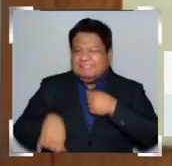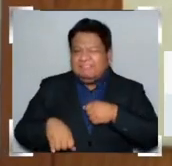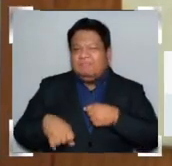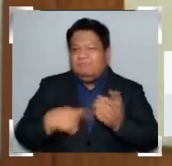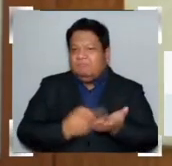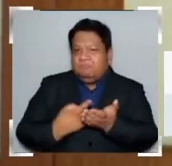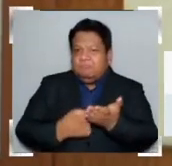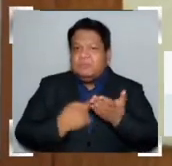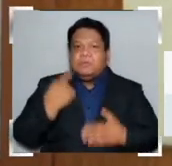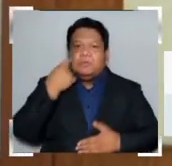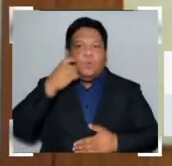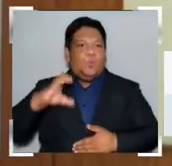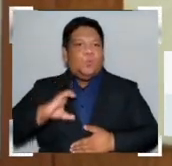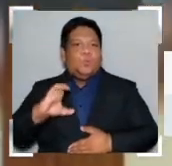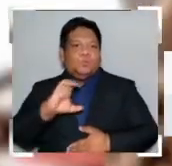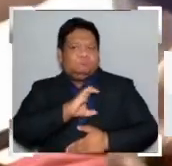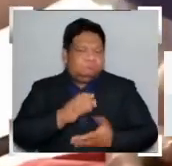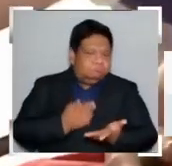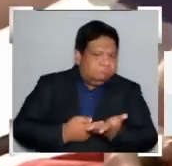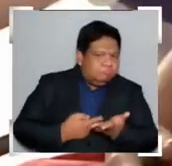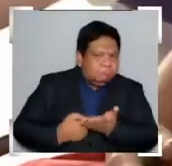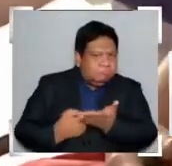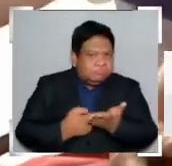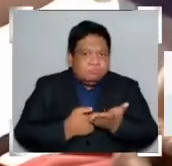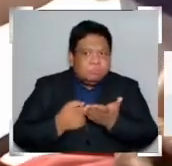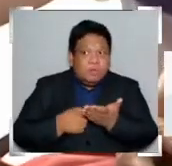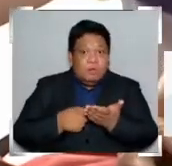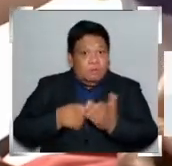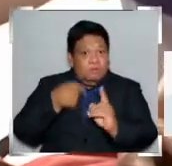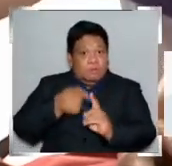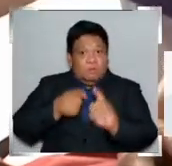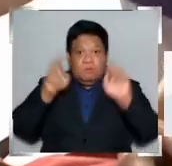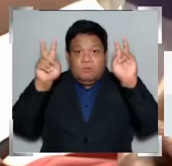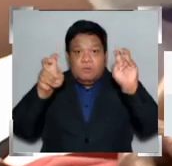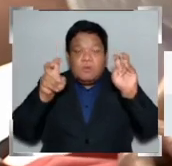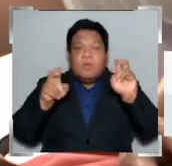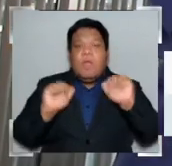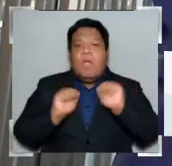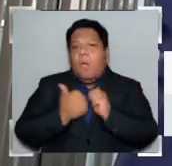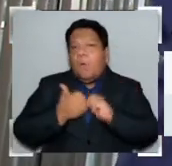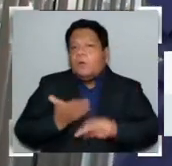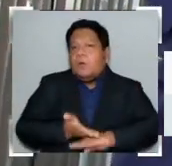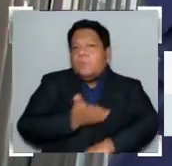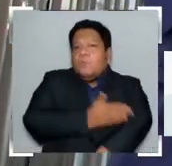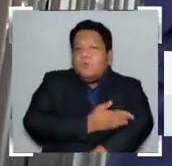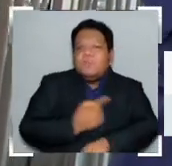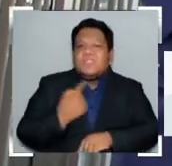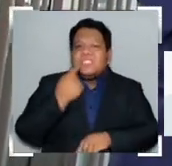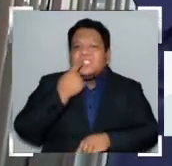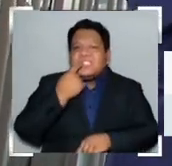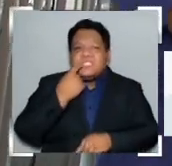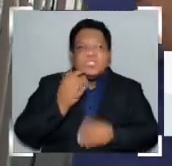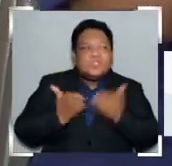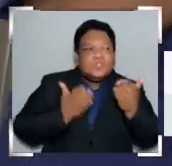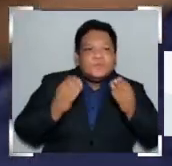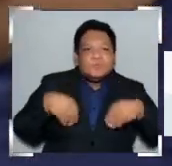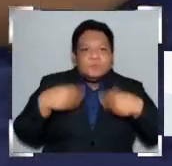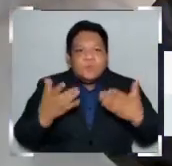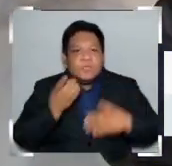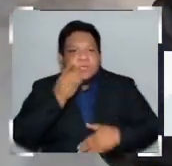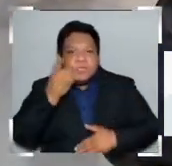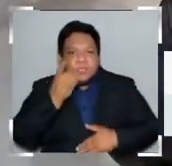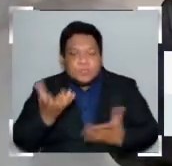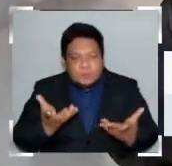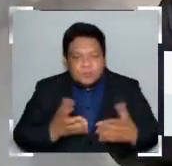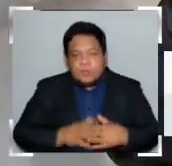saan isa sa mga pangunahing paksa ang pagpapabuti ng dental service sa bansa. Kabilang sa mga layo ng panukalang batas,